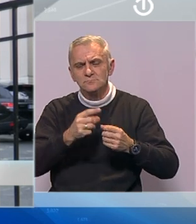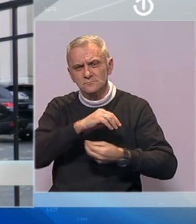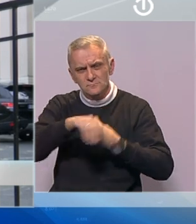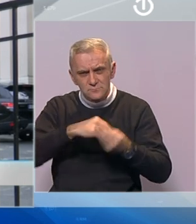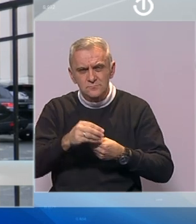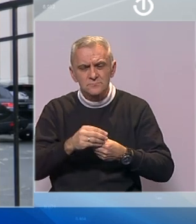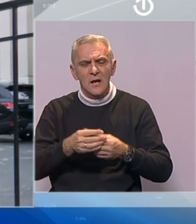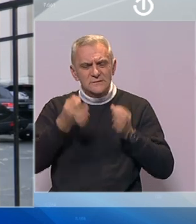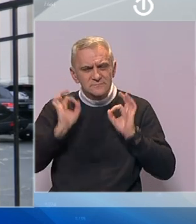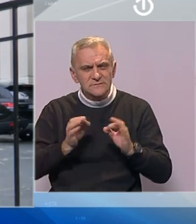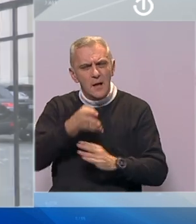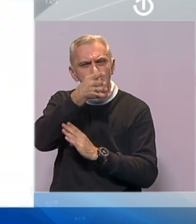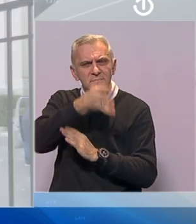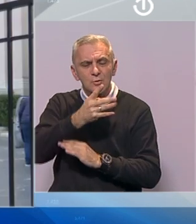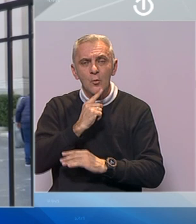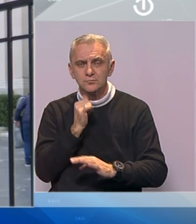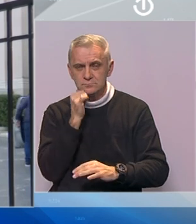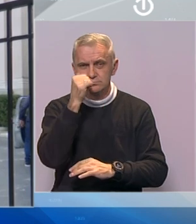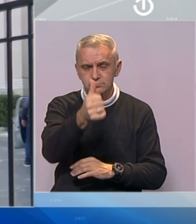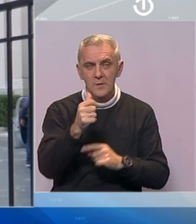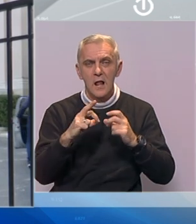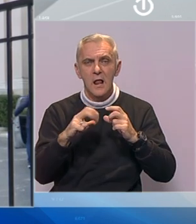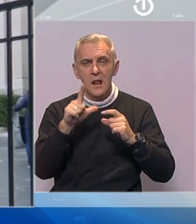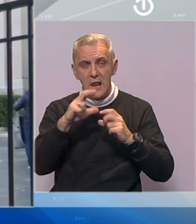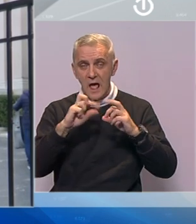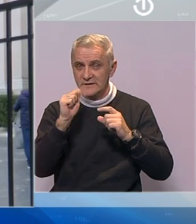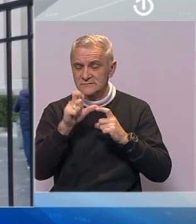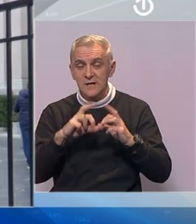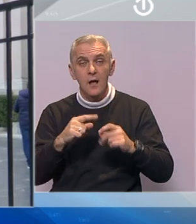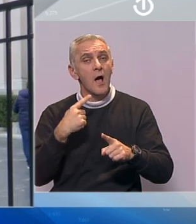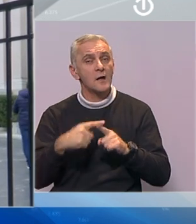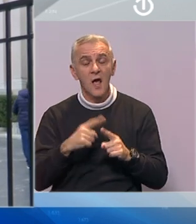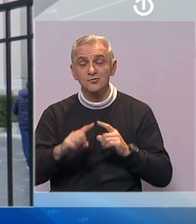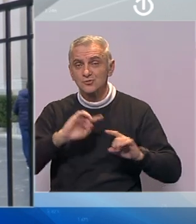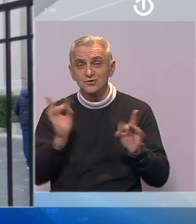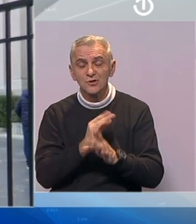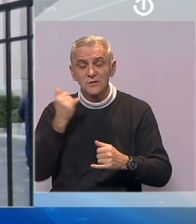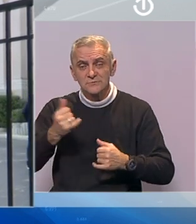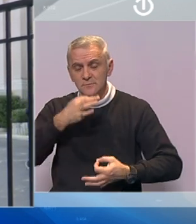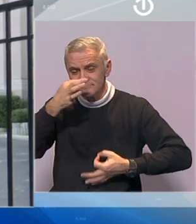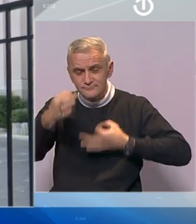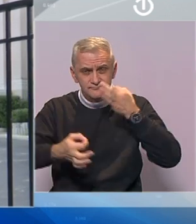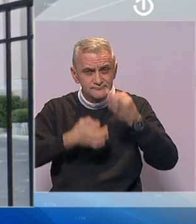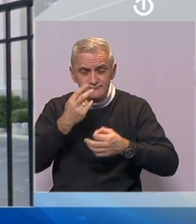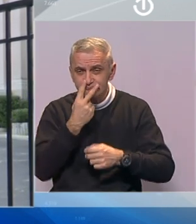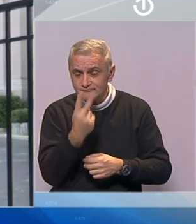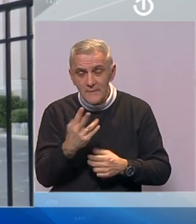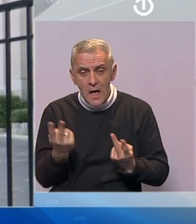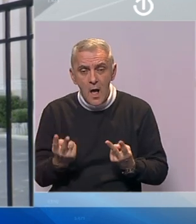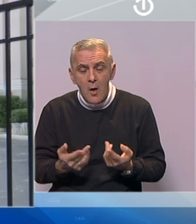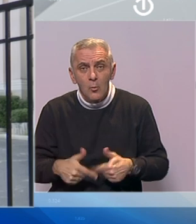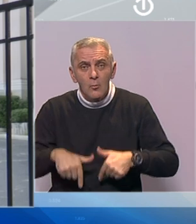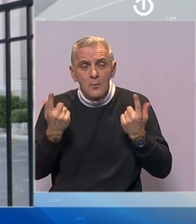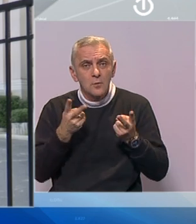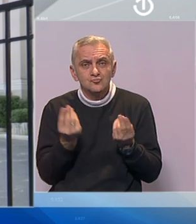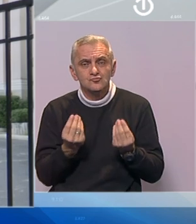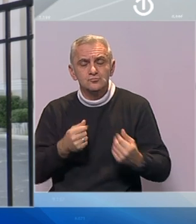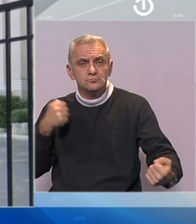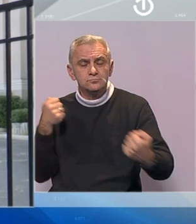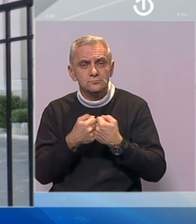specijalistima, psiholozima koji će otići u Larisu. O uzrocima nesreće nadležna tijela obavljaju očevid kako bi se razjasnili uvjeti pod kojima